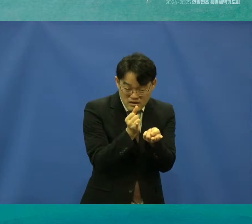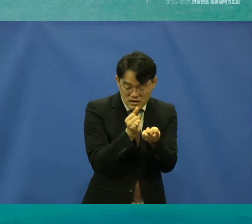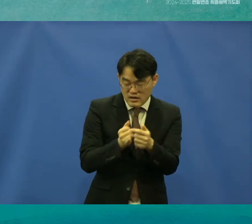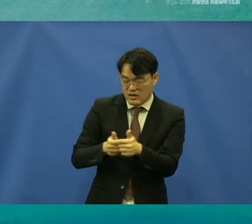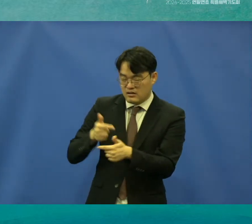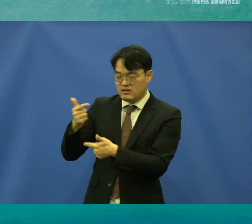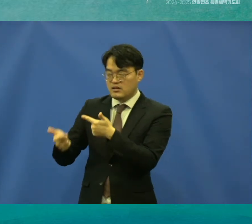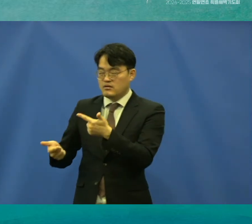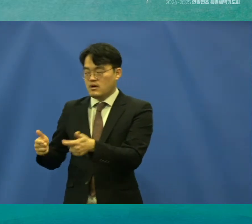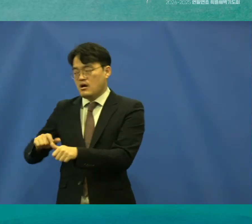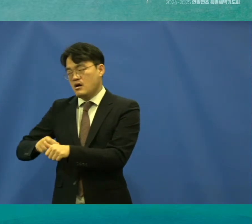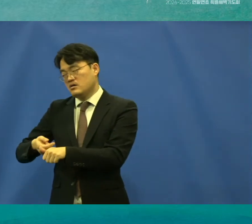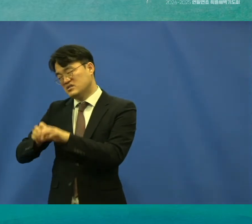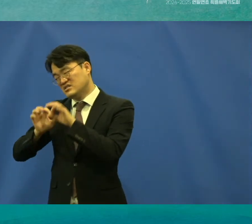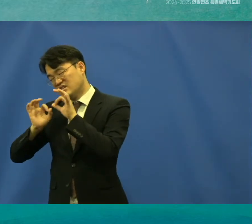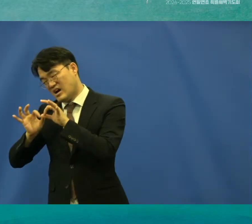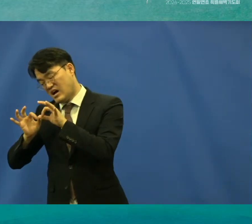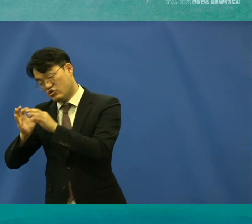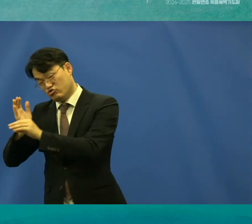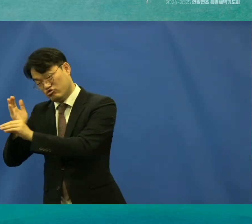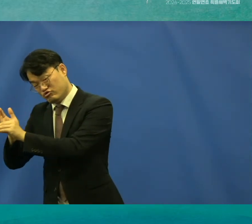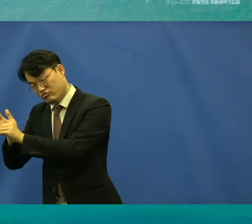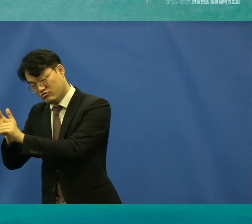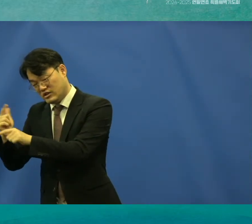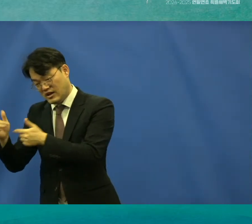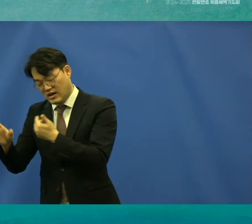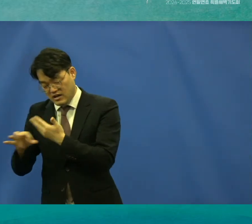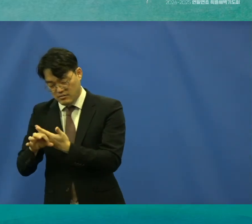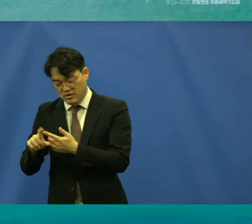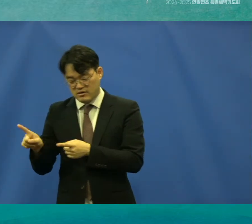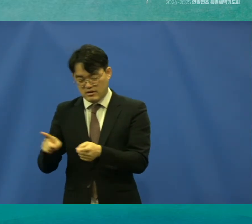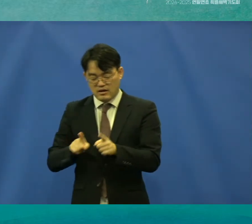화가 나 있는가? 무엇을 간망하고만 있는가?